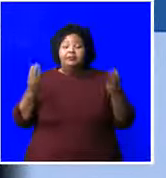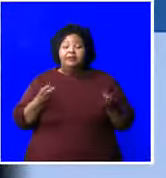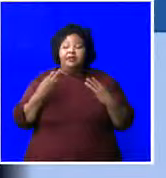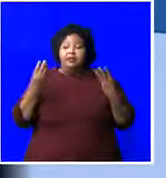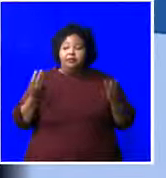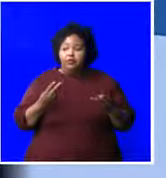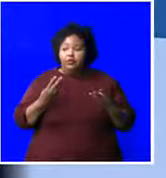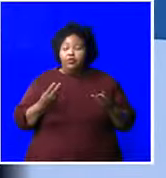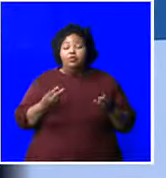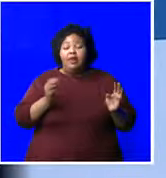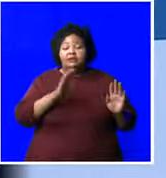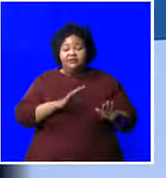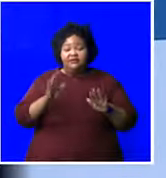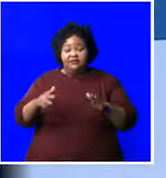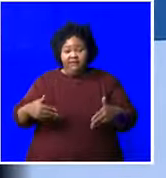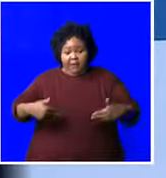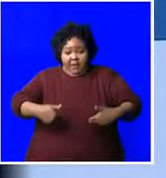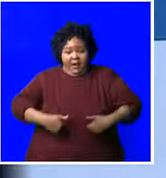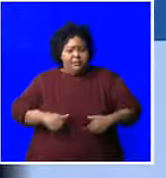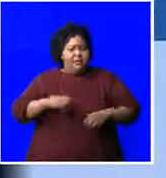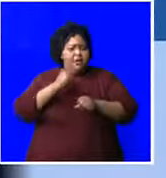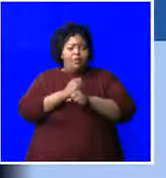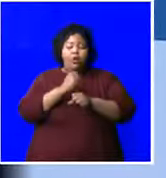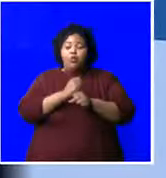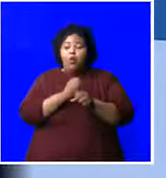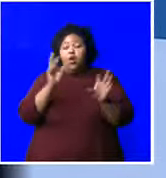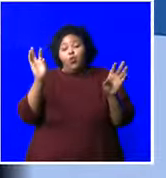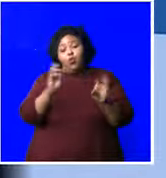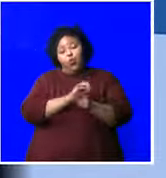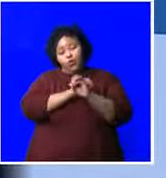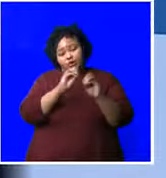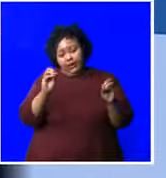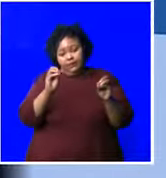Mine lengakusho kuhulumende kutsi